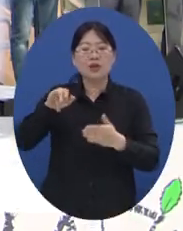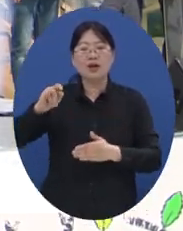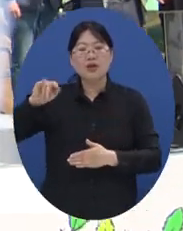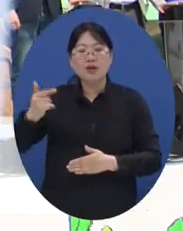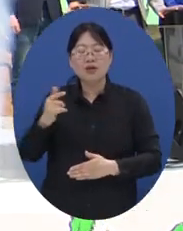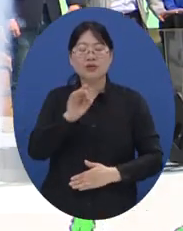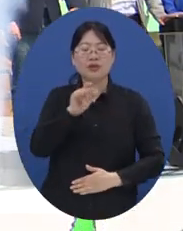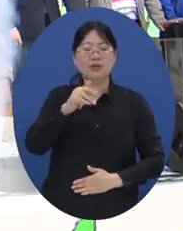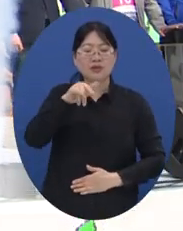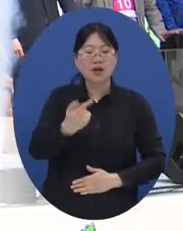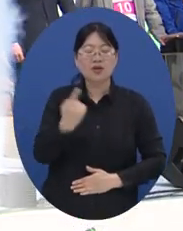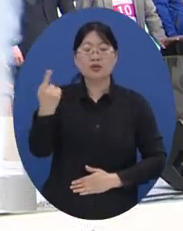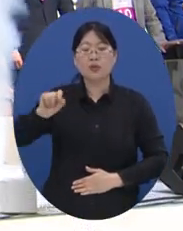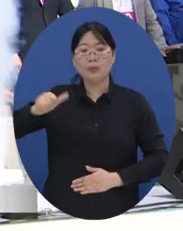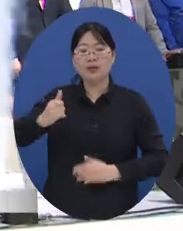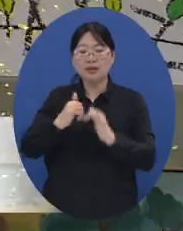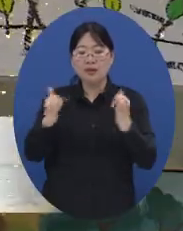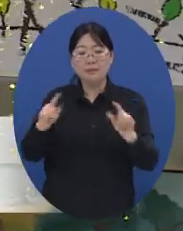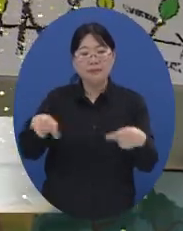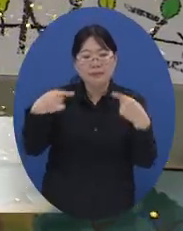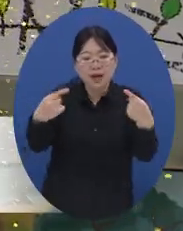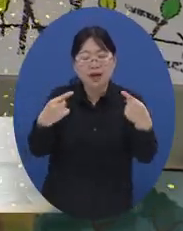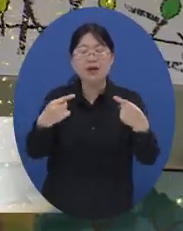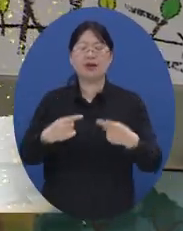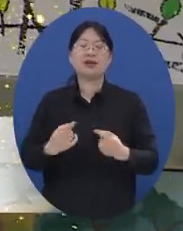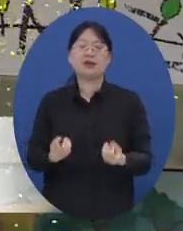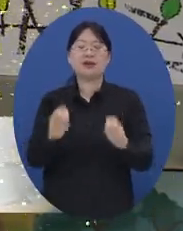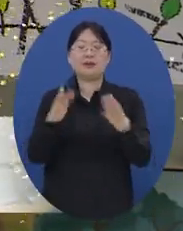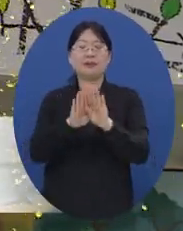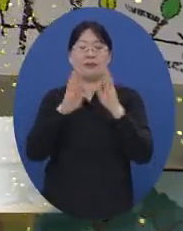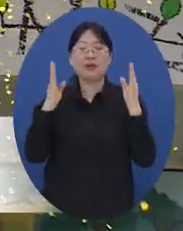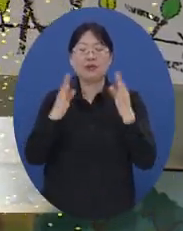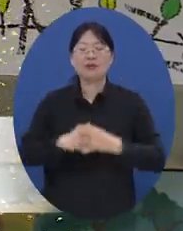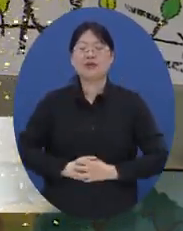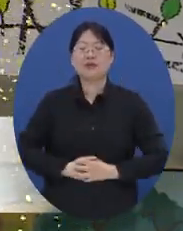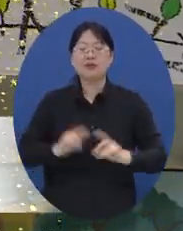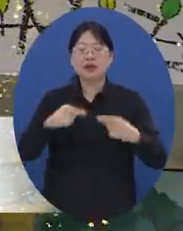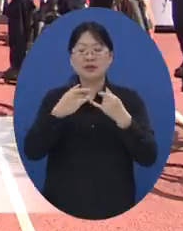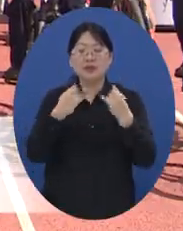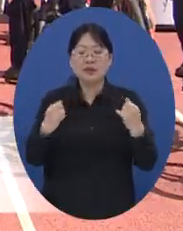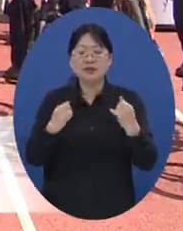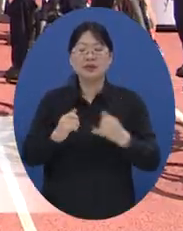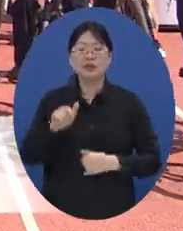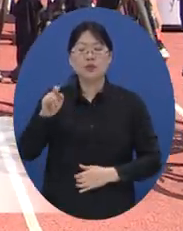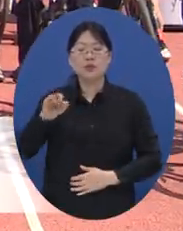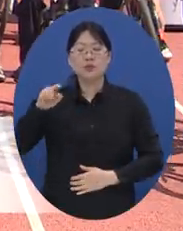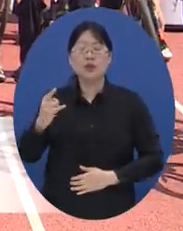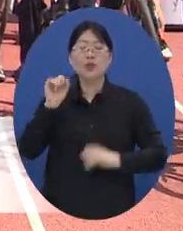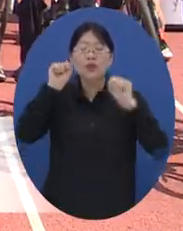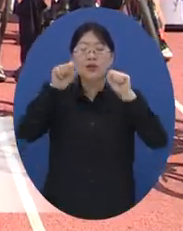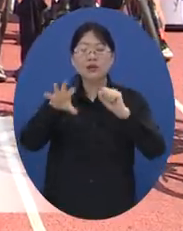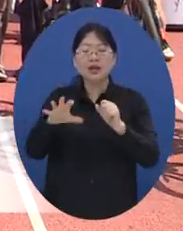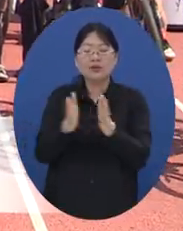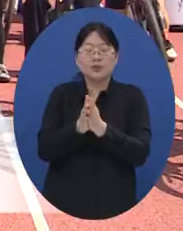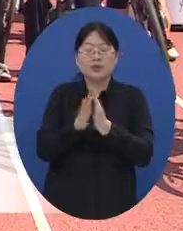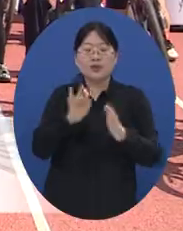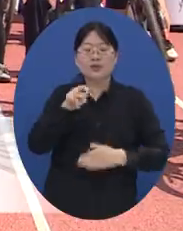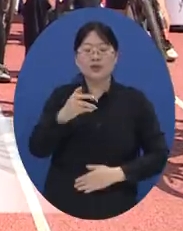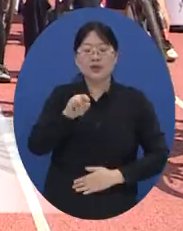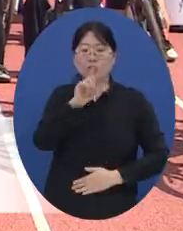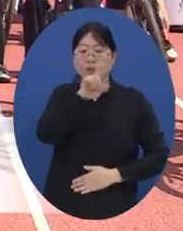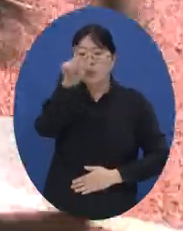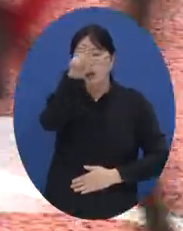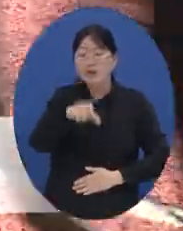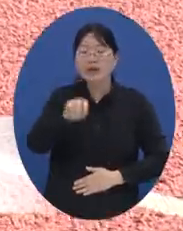DMZ에서 1,500여 명이 참여한 가운데 성황리에 열렸습니다. 참가자들은 연천 공설운동장을 출발해 연천